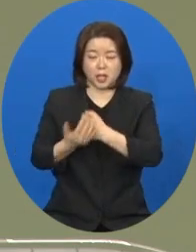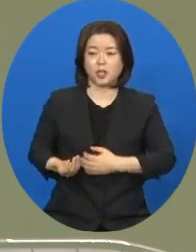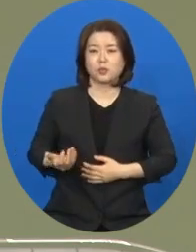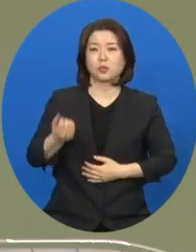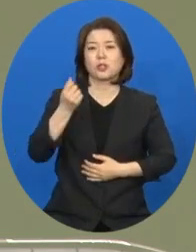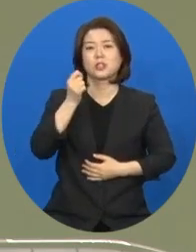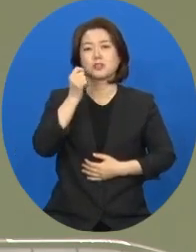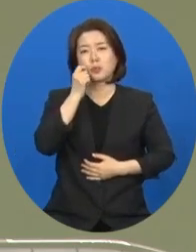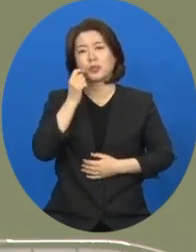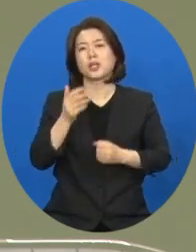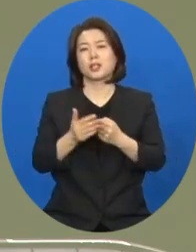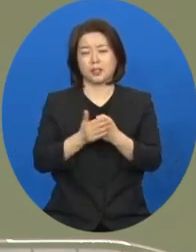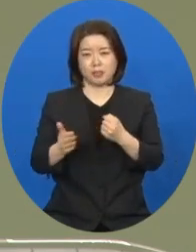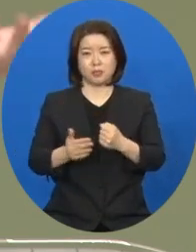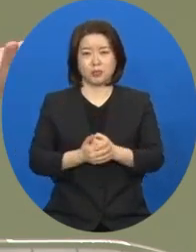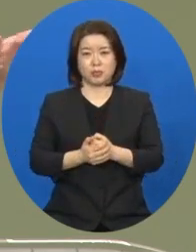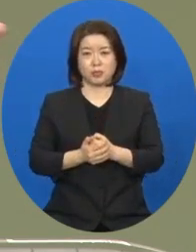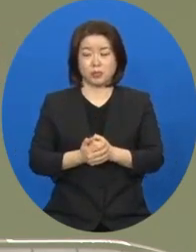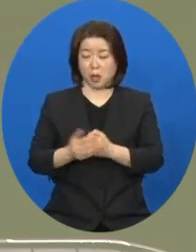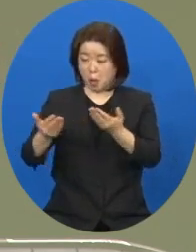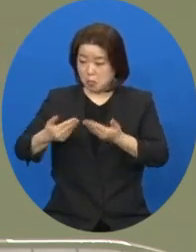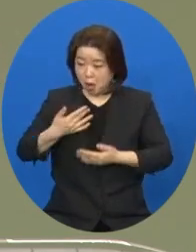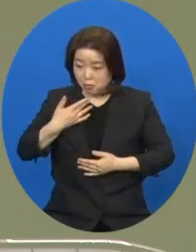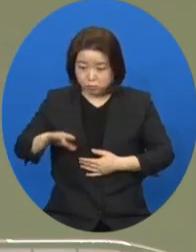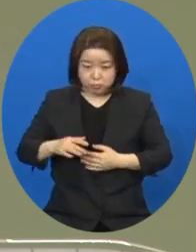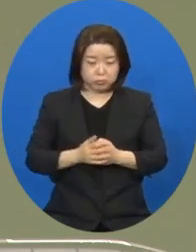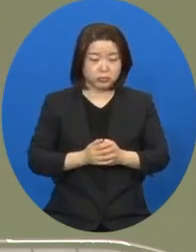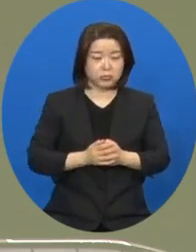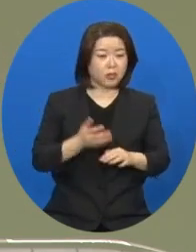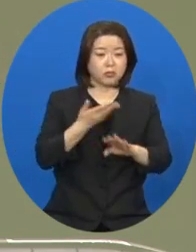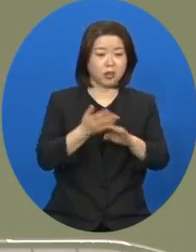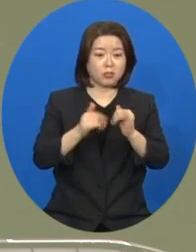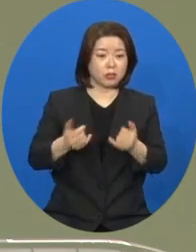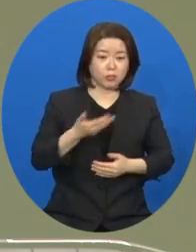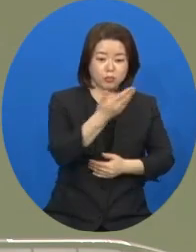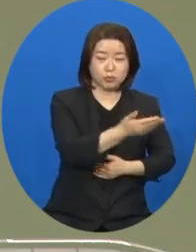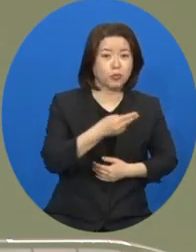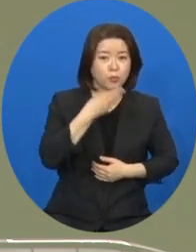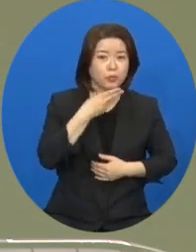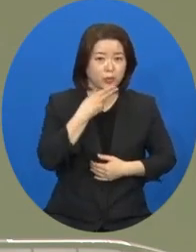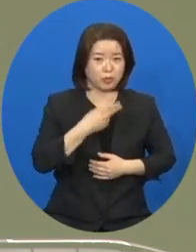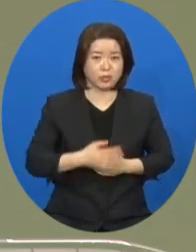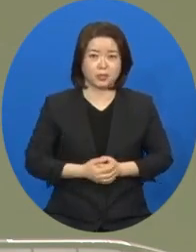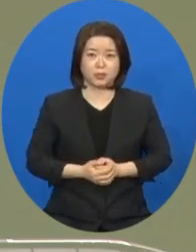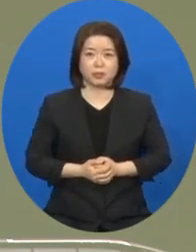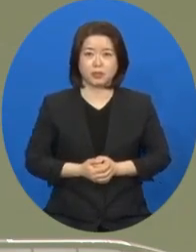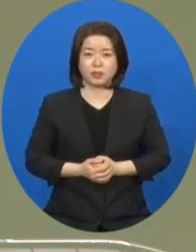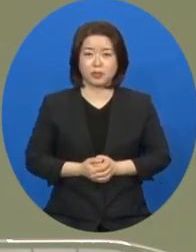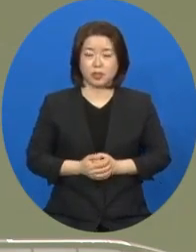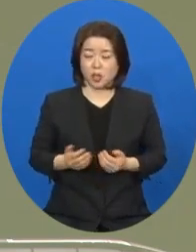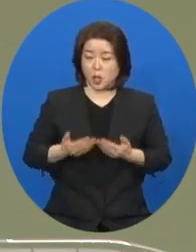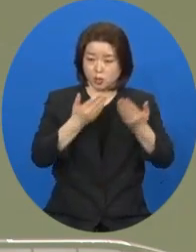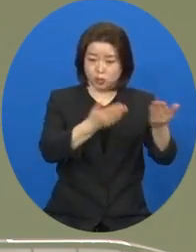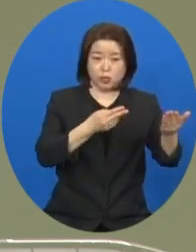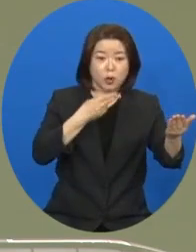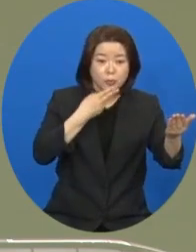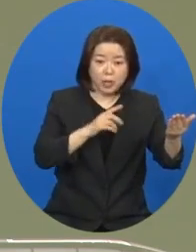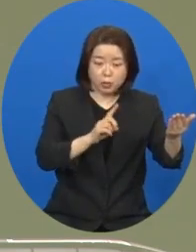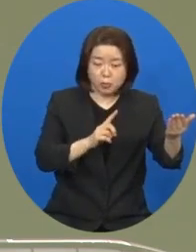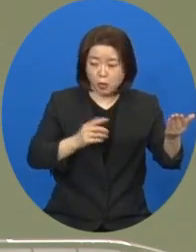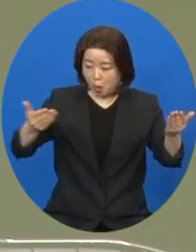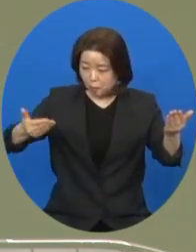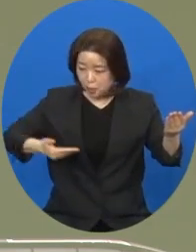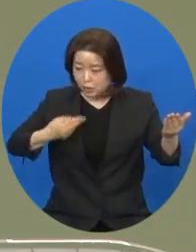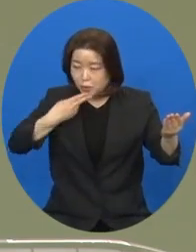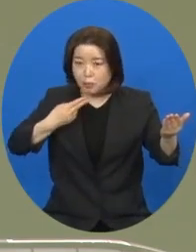있지 못하는 거예요. 그 받은 게 없으니까 내가 뭐 남에게 줄 것도 없는 거죠. 줄 게 없다는 거는 받은 게